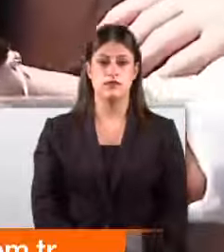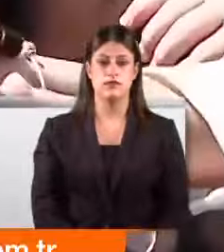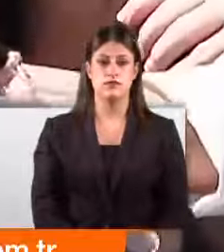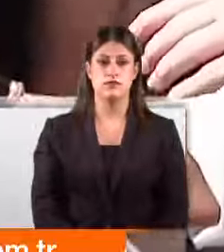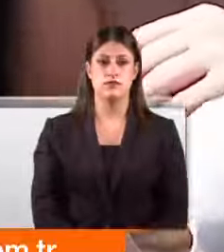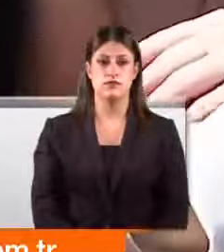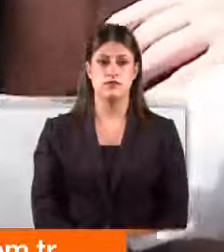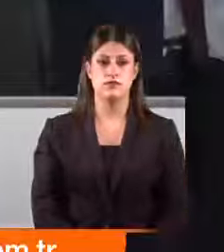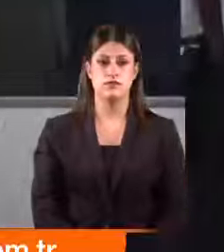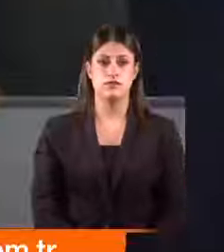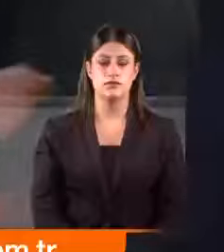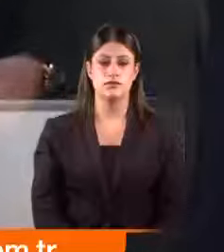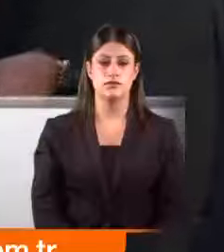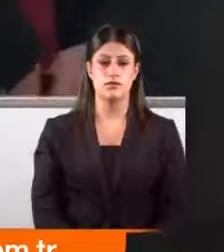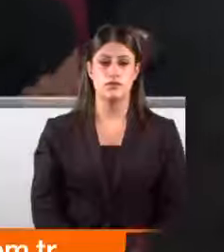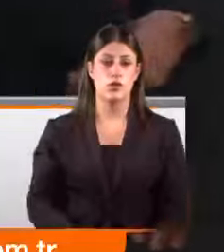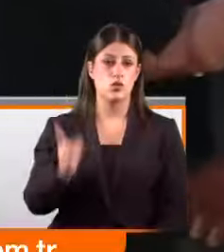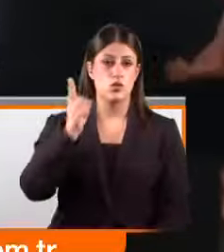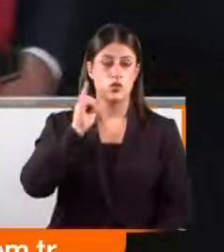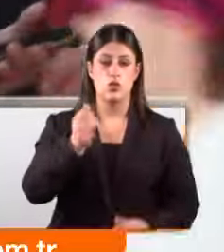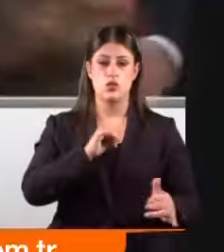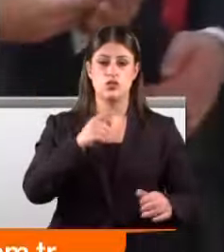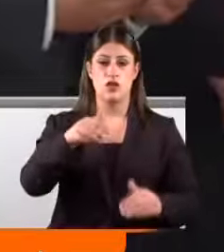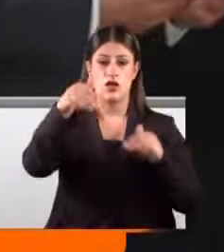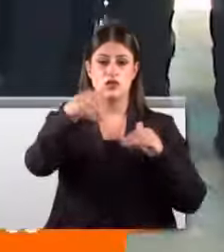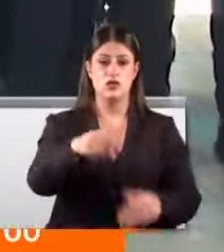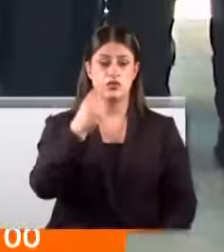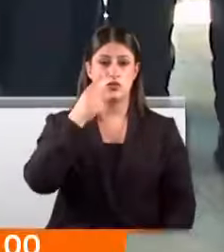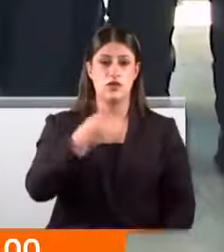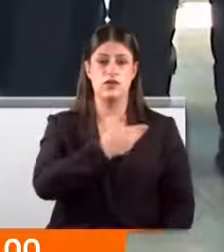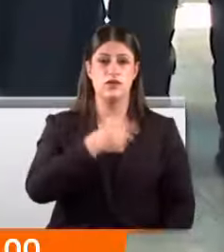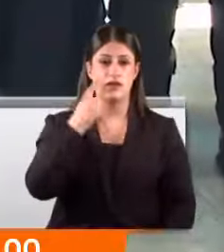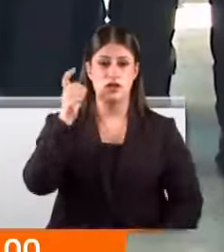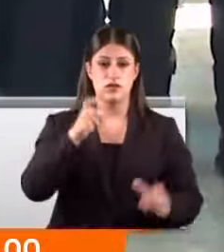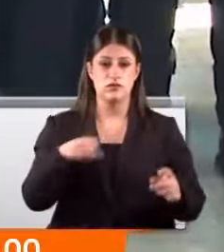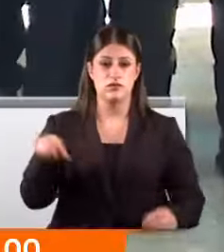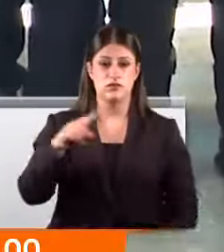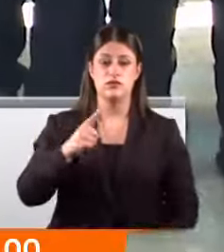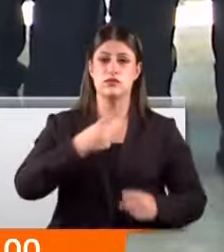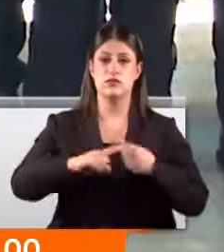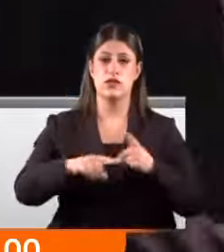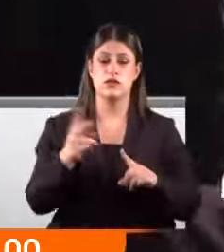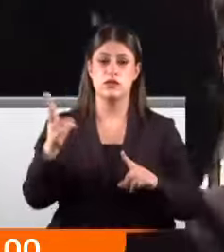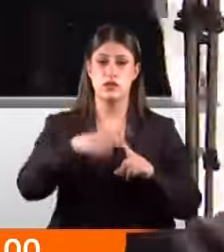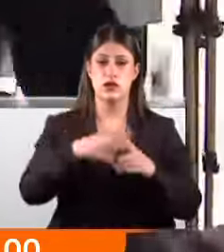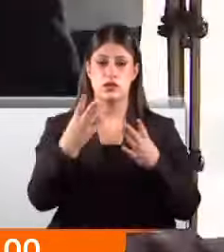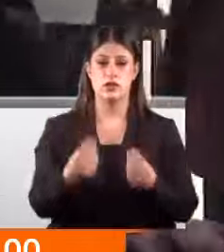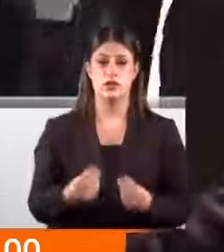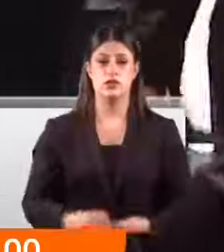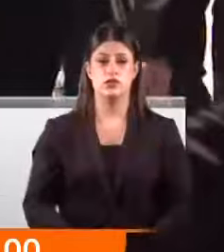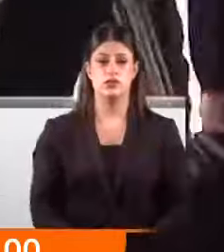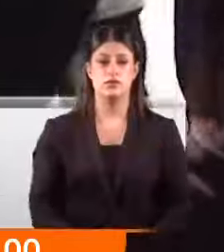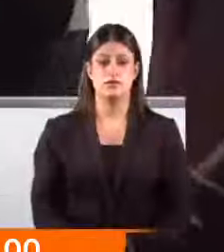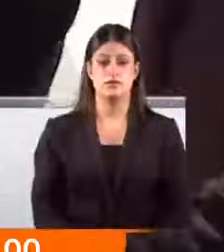Ama buraya kadarmış. Ünlü oyuncunun cenaze törenine sevenlerinin yanı sıra siyasiler de katıldı. Çok